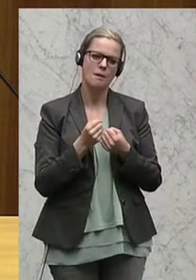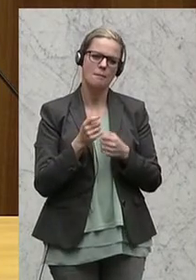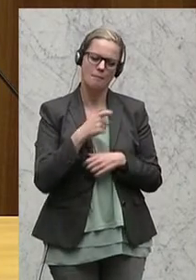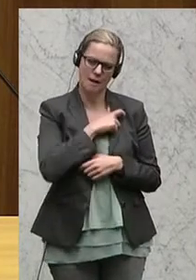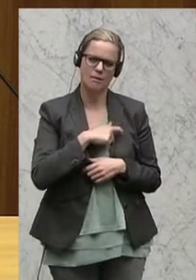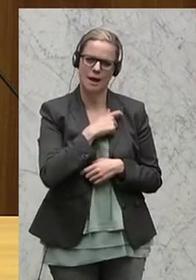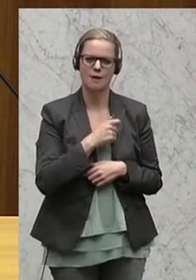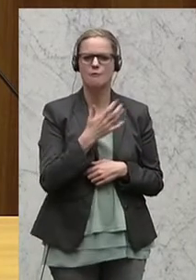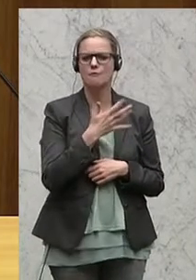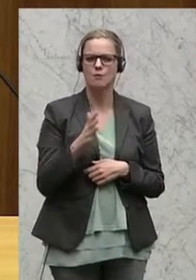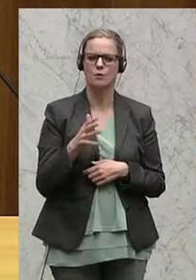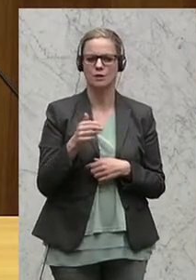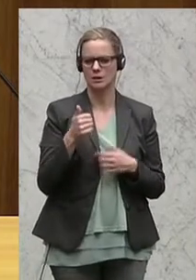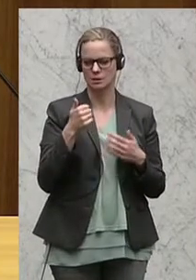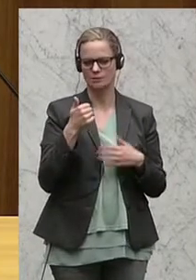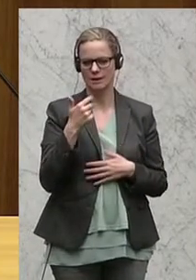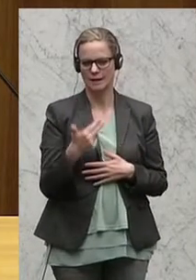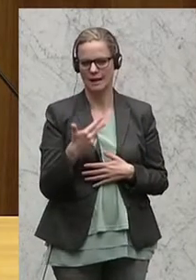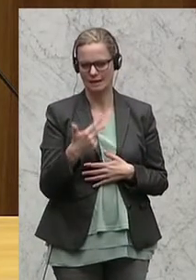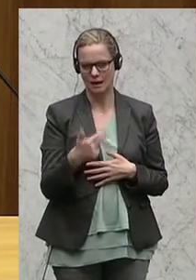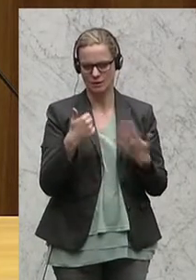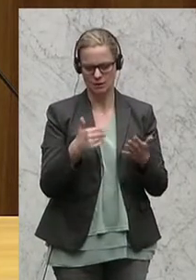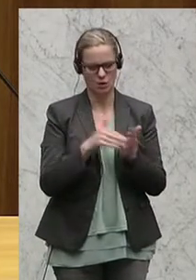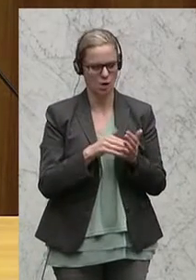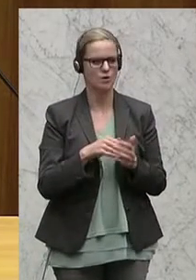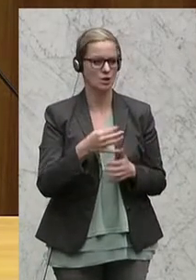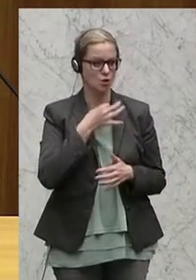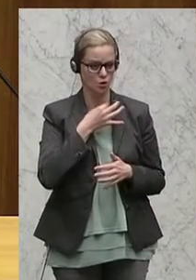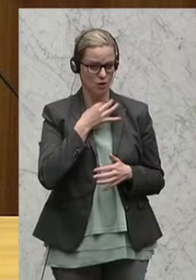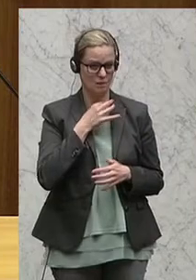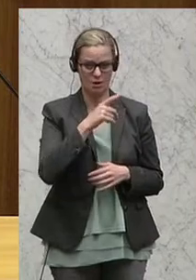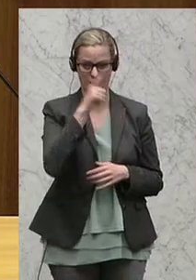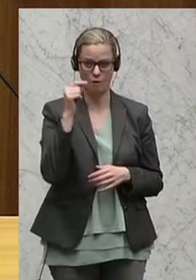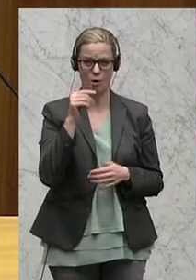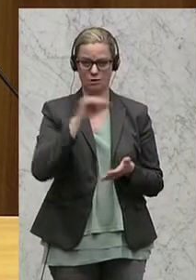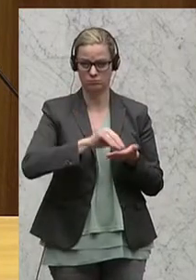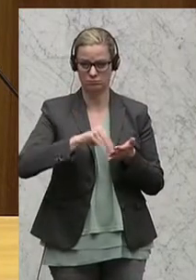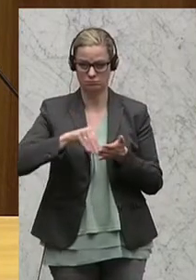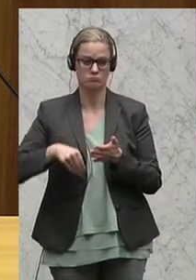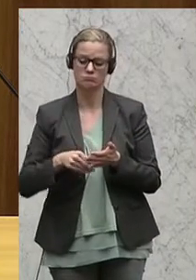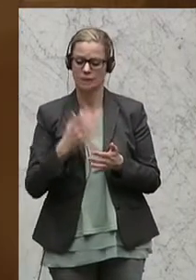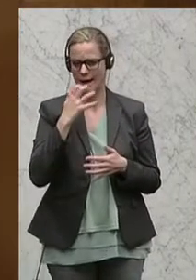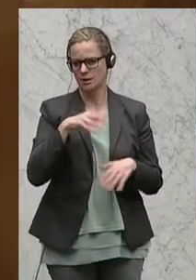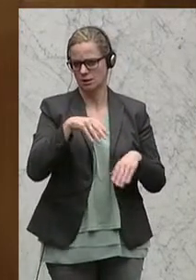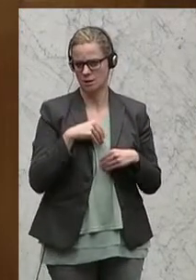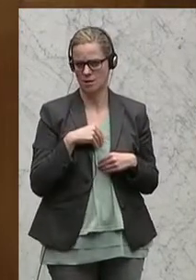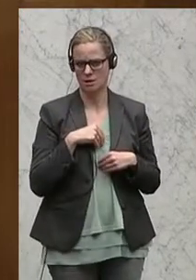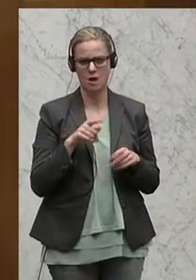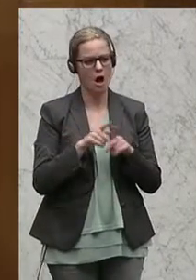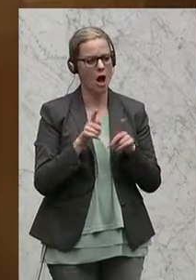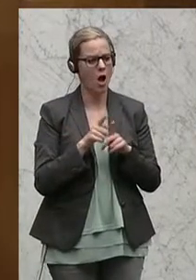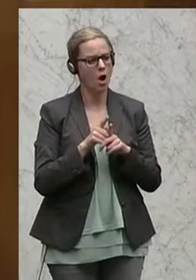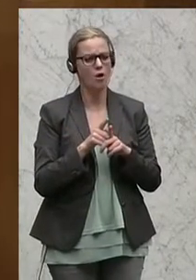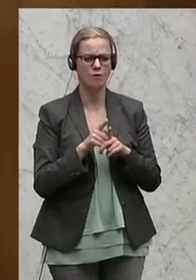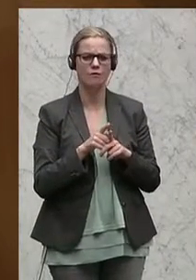563.000 Stimmen aus dem Volk sehr, sehr ernst. Wir sind auch dankbar den Initiatoren dieses Volksbegehrens, weil